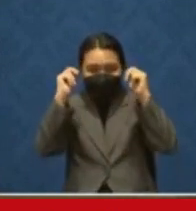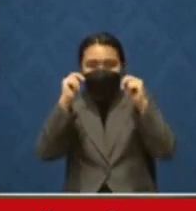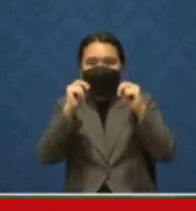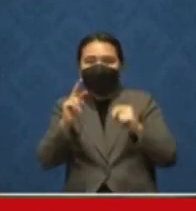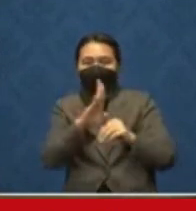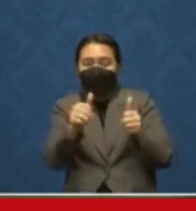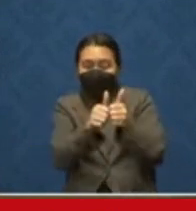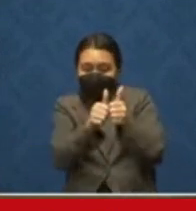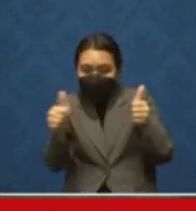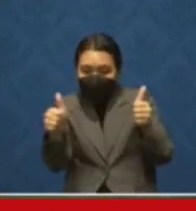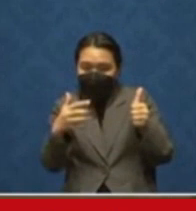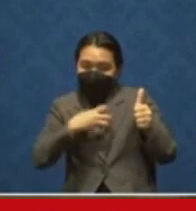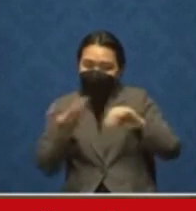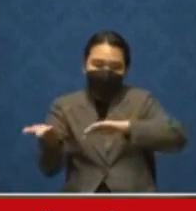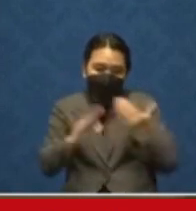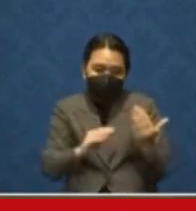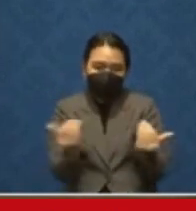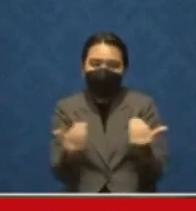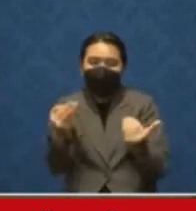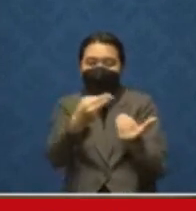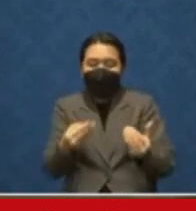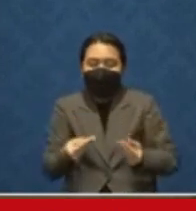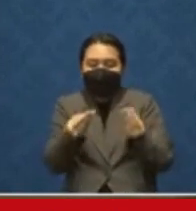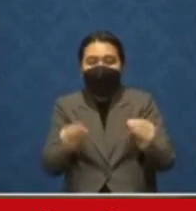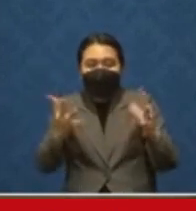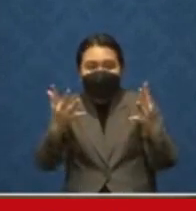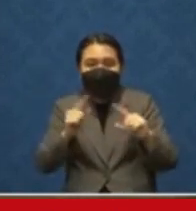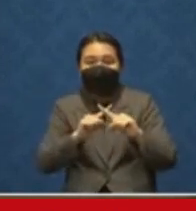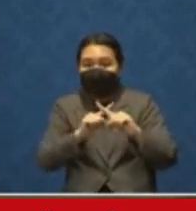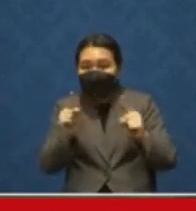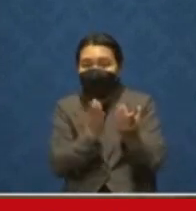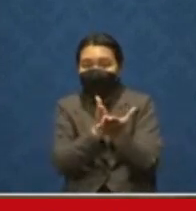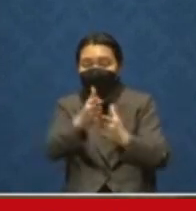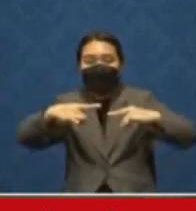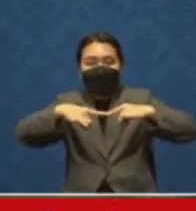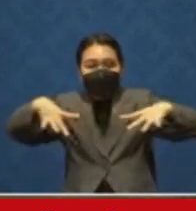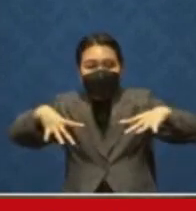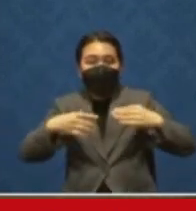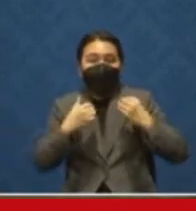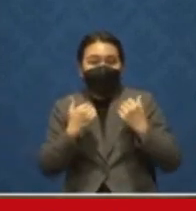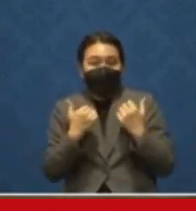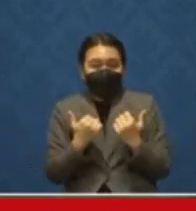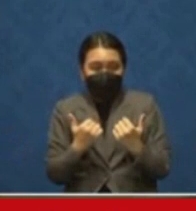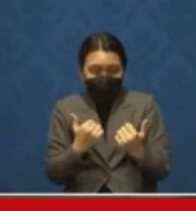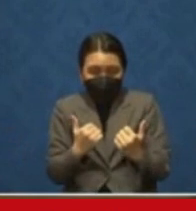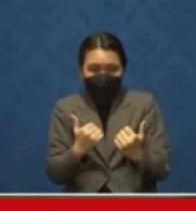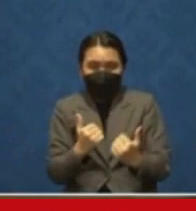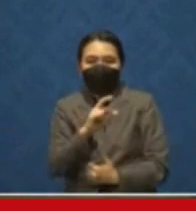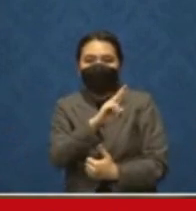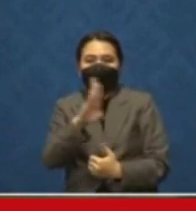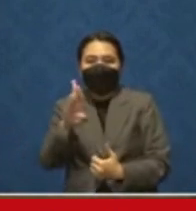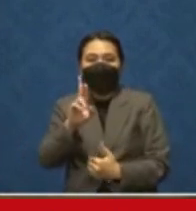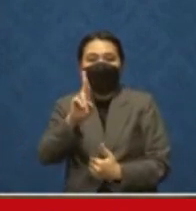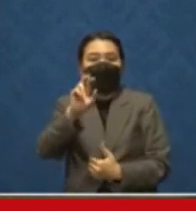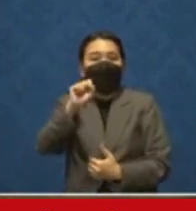เราได้ทำลงแม้นายกไม่ได้สร้างระบอบที่ deviceพ่อแม่นายกยังเดินหน้าจะทำลายระบบ